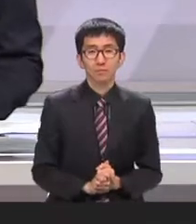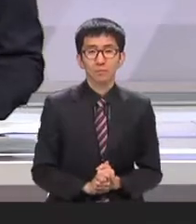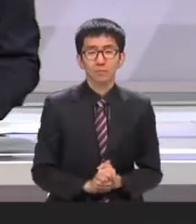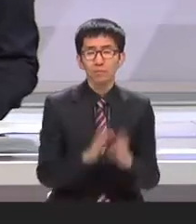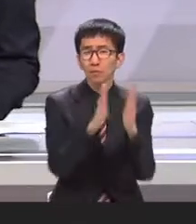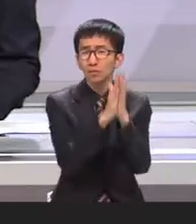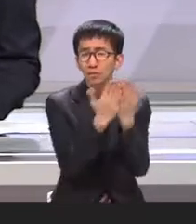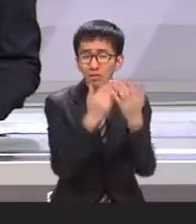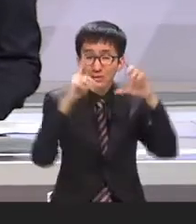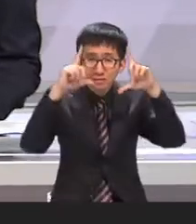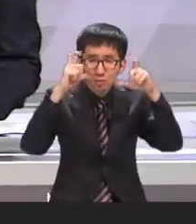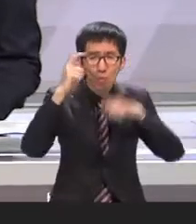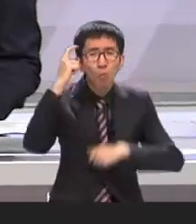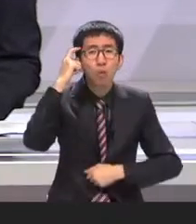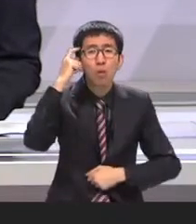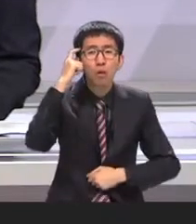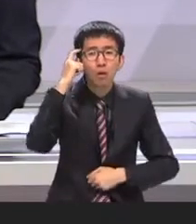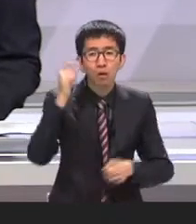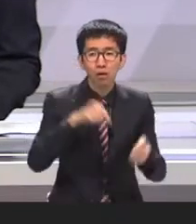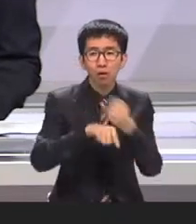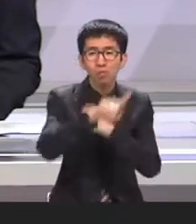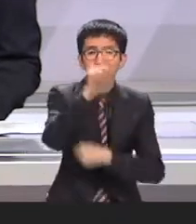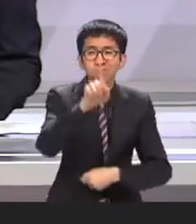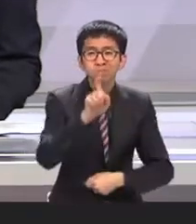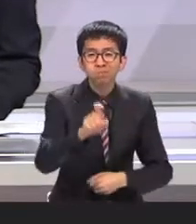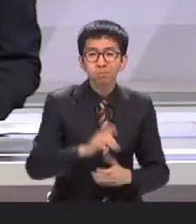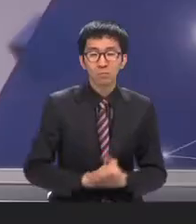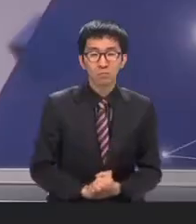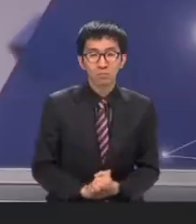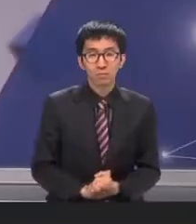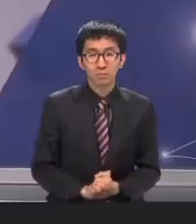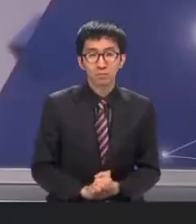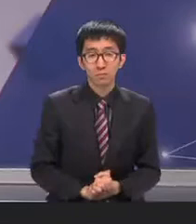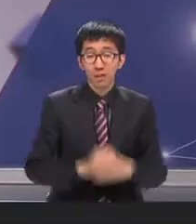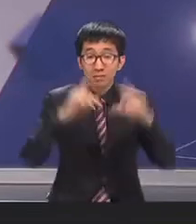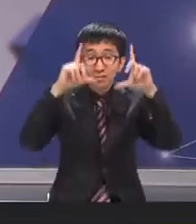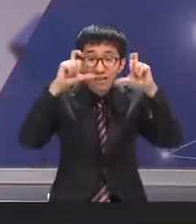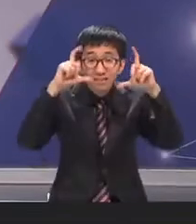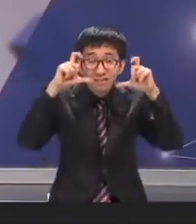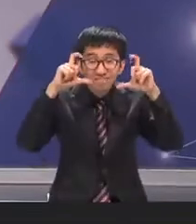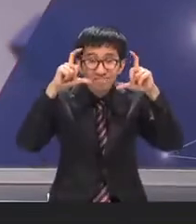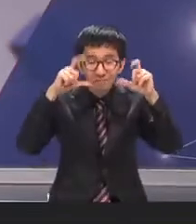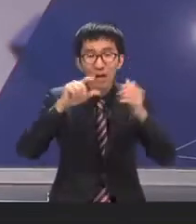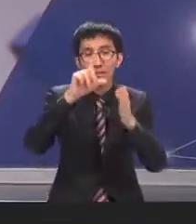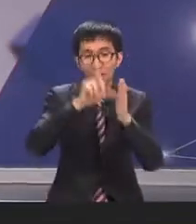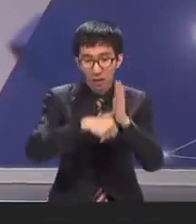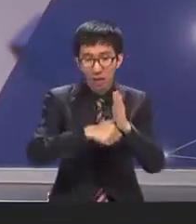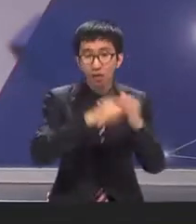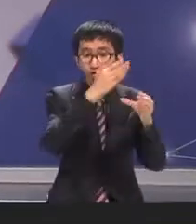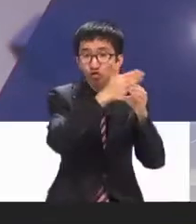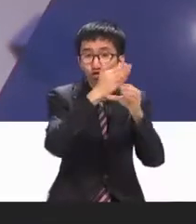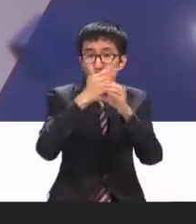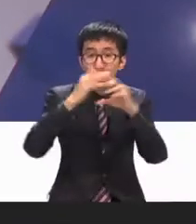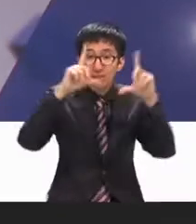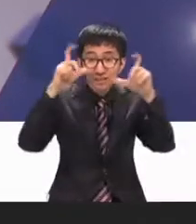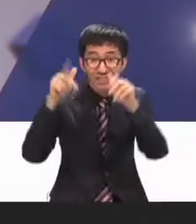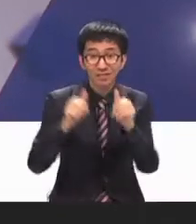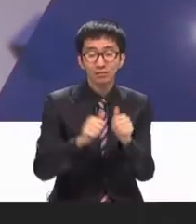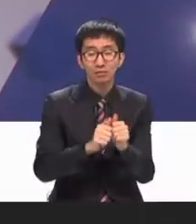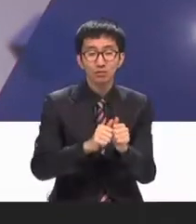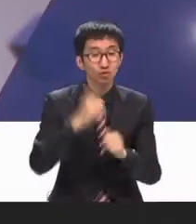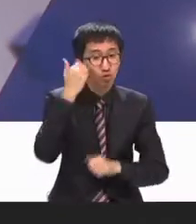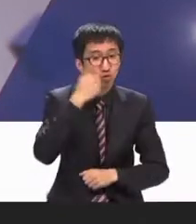근데 왜 찍은건지 좀 알고 알아볼 수 있을까요 그러니까 e 저 사진을 찍을 때 저 중간 중간에 들어간 동양인들이